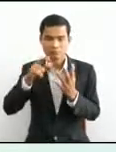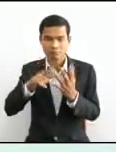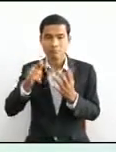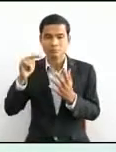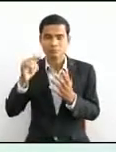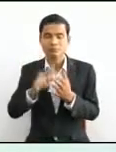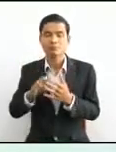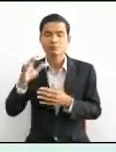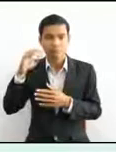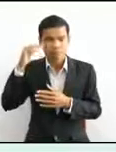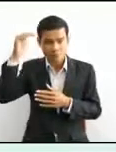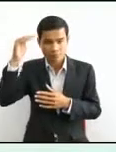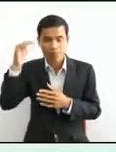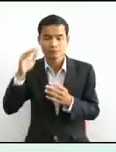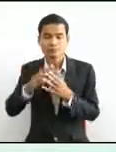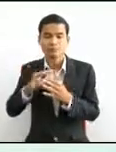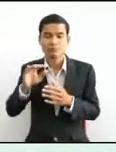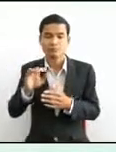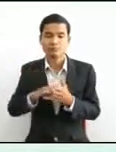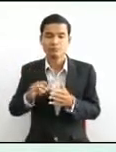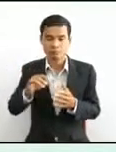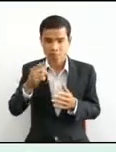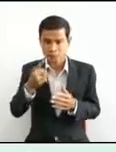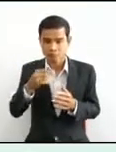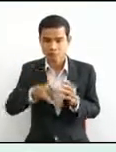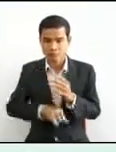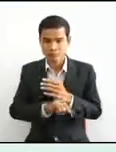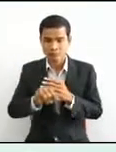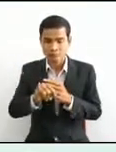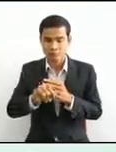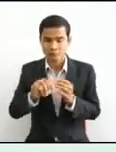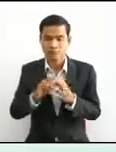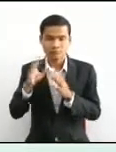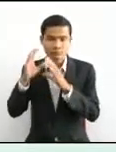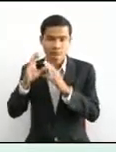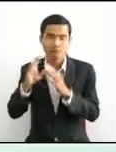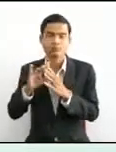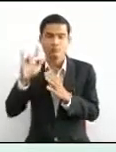phóng thá đồn cháu bóng thùm thùm.